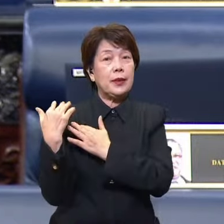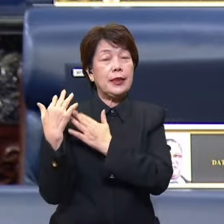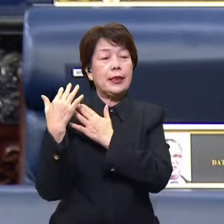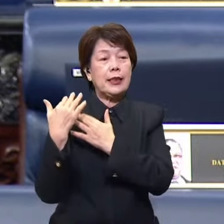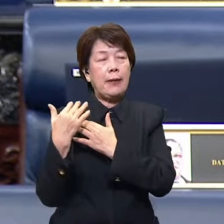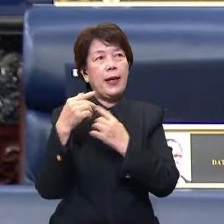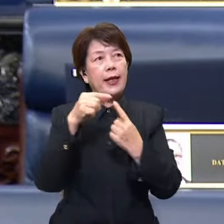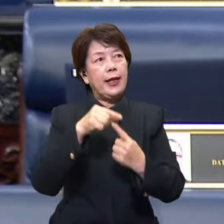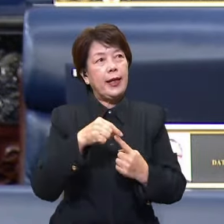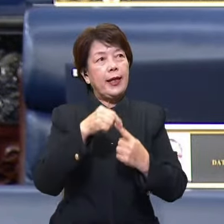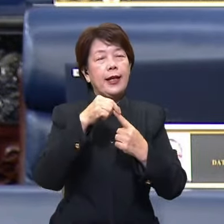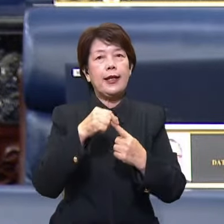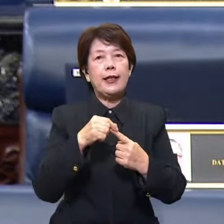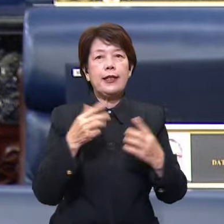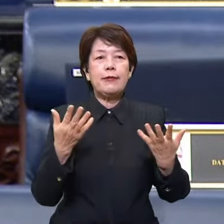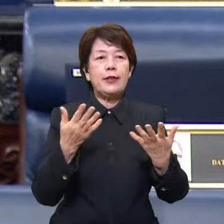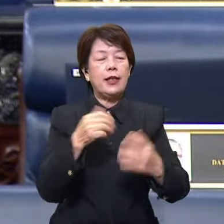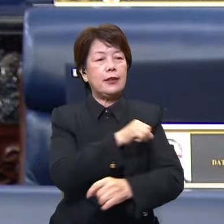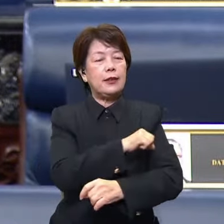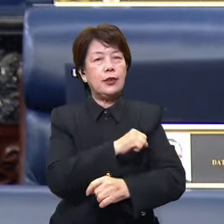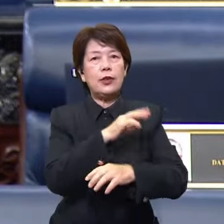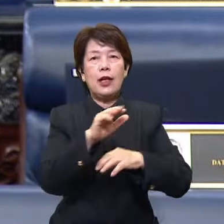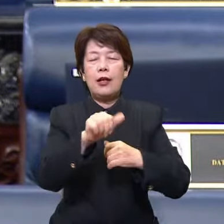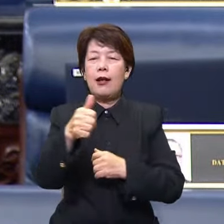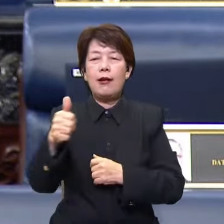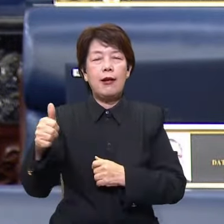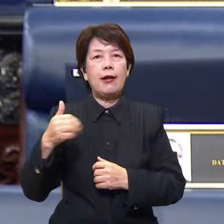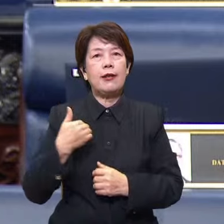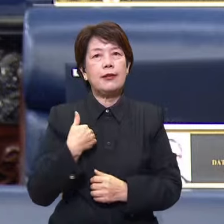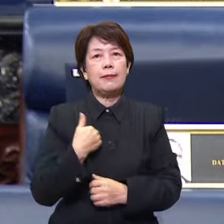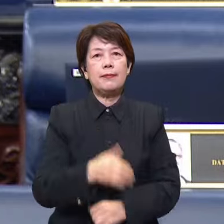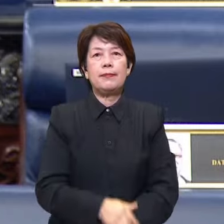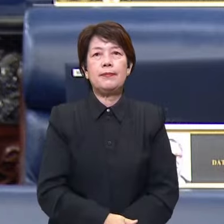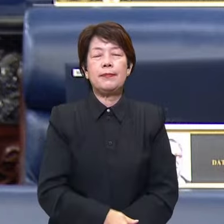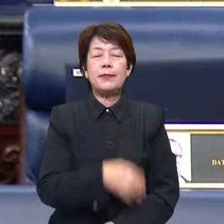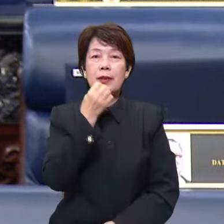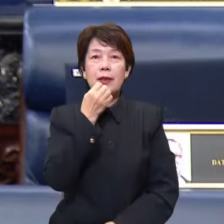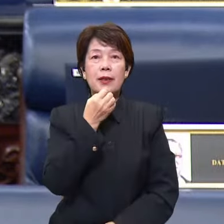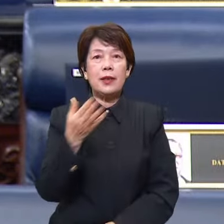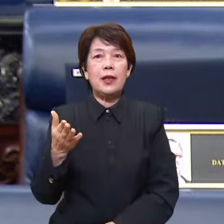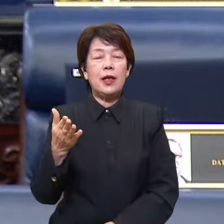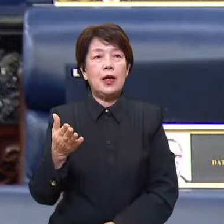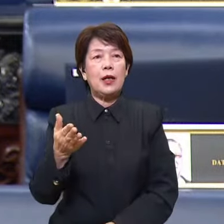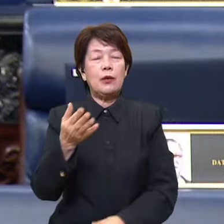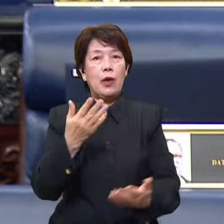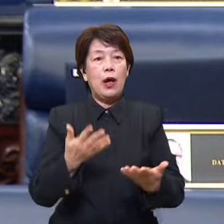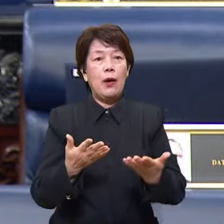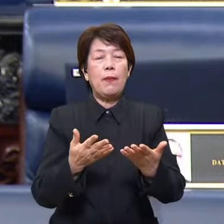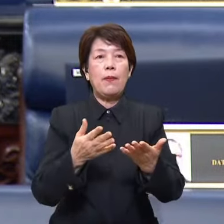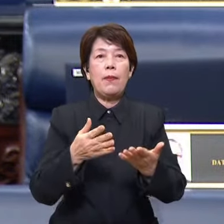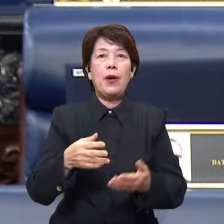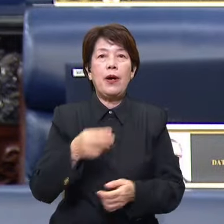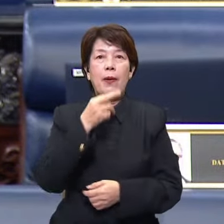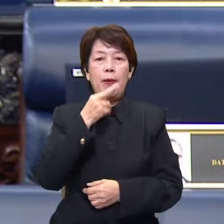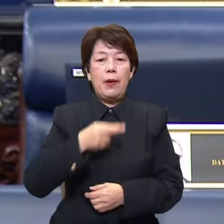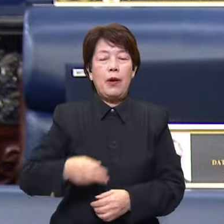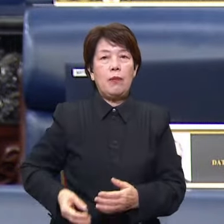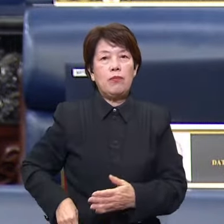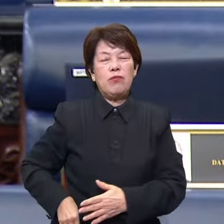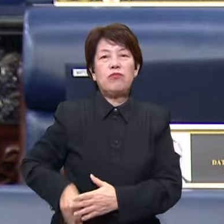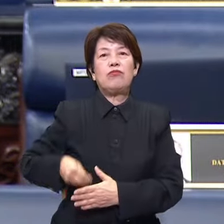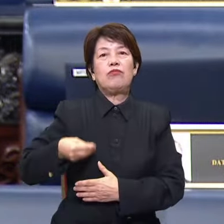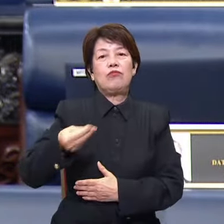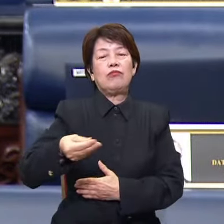surgery, berjumpa pakar dan sebagainya. KKM sedar akan bebanan perbelanjaan duit poket yang keluar daripada poket rakyat sendiri